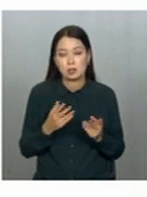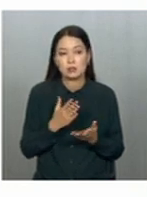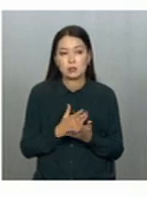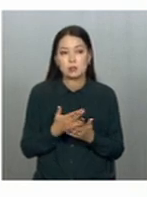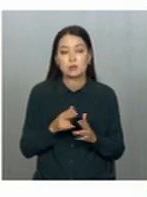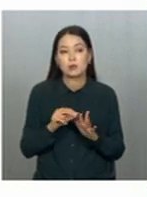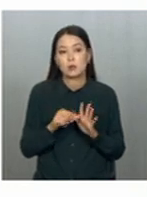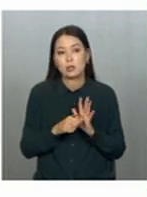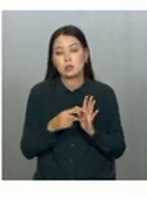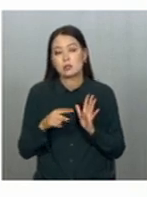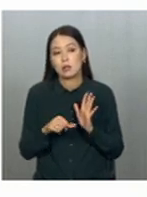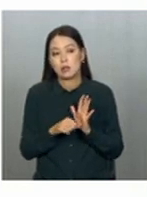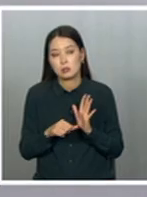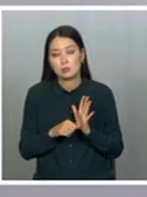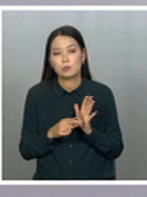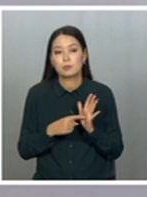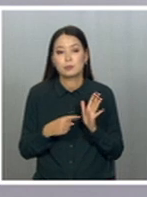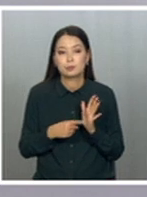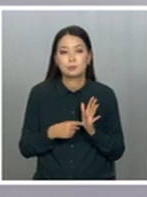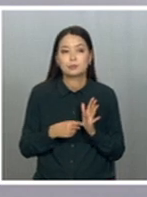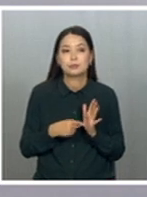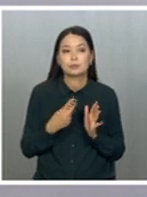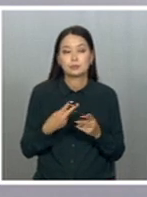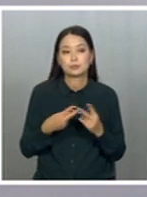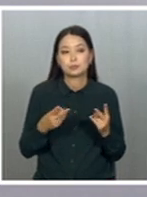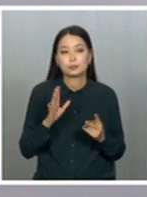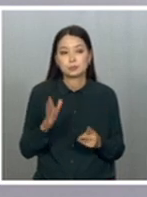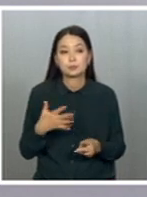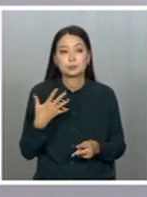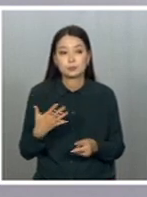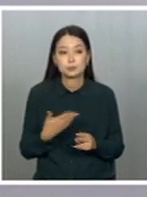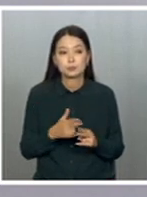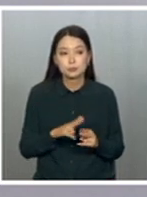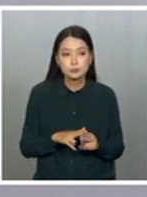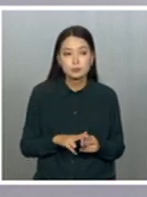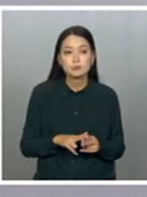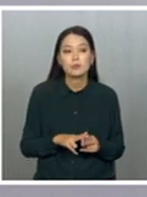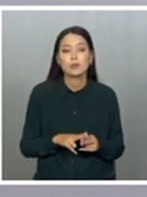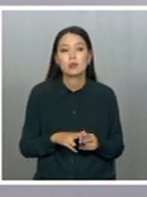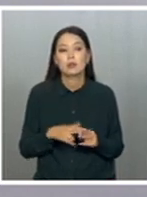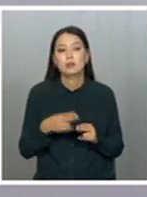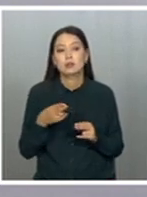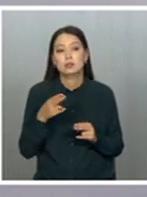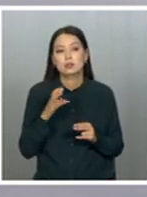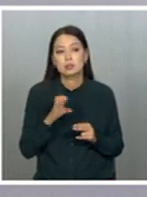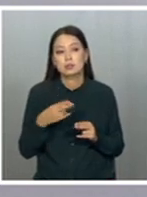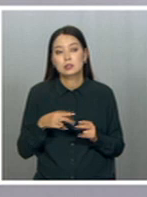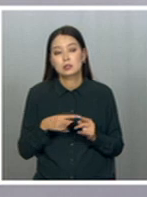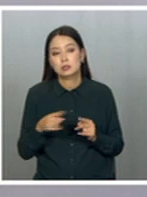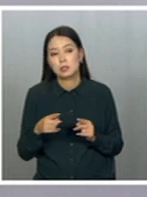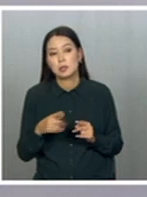мен 6-ның айырмасының жартысы 5-ке тең. Яғни С, Д-ның ұзындығы 5-ке тең.